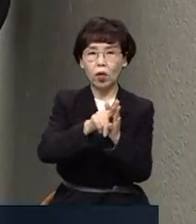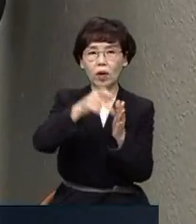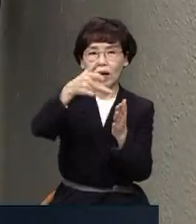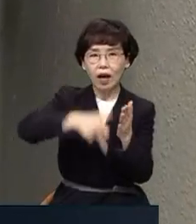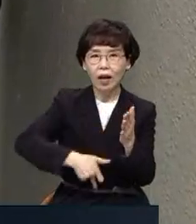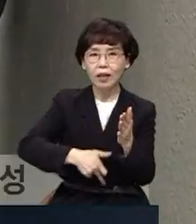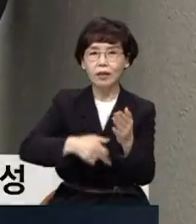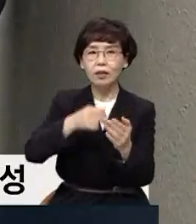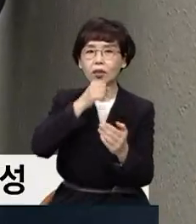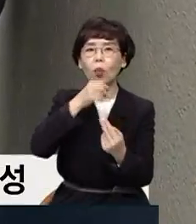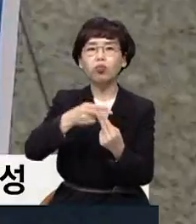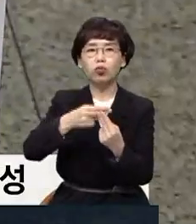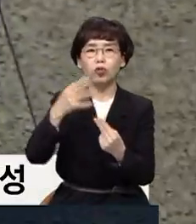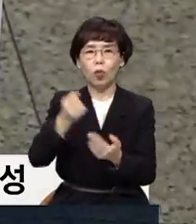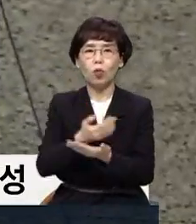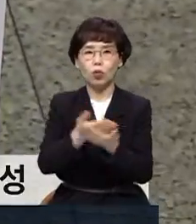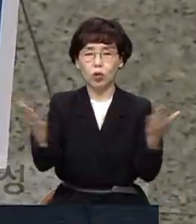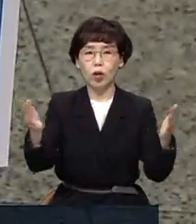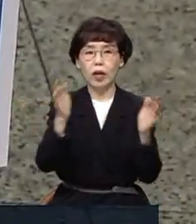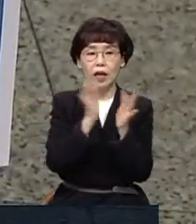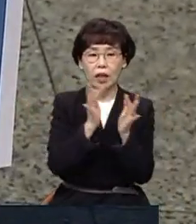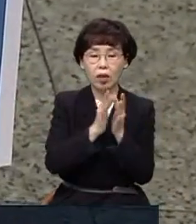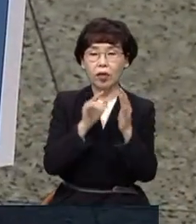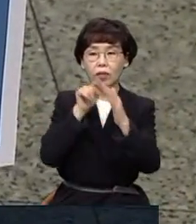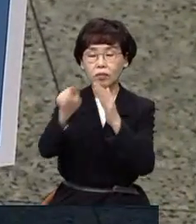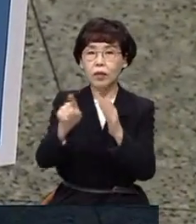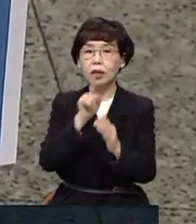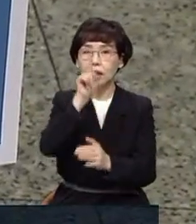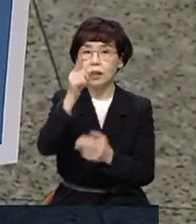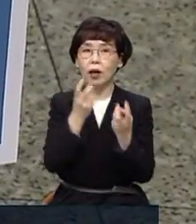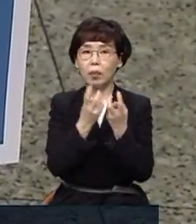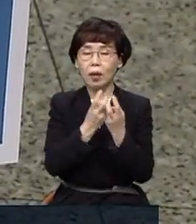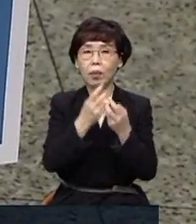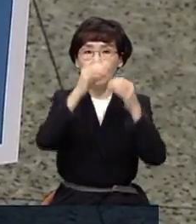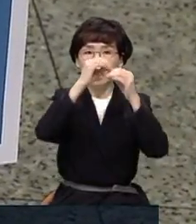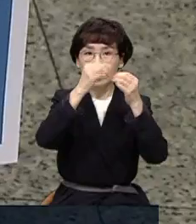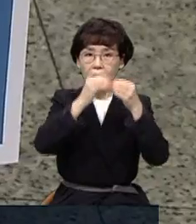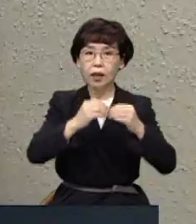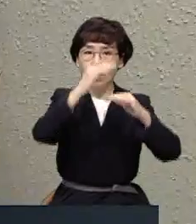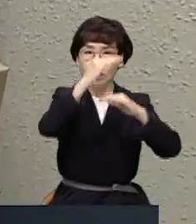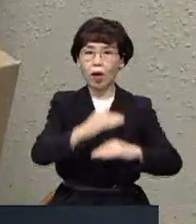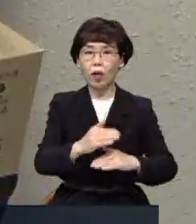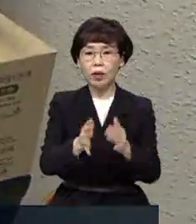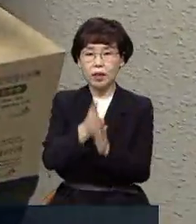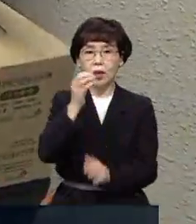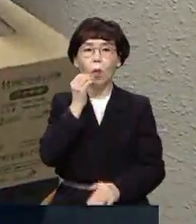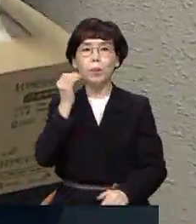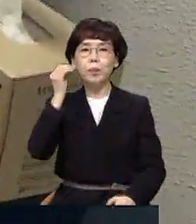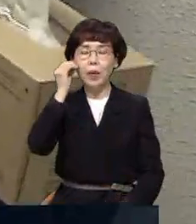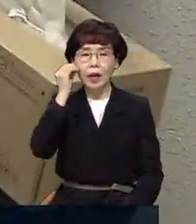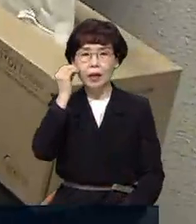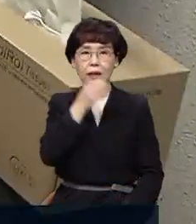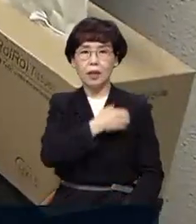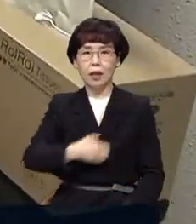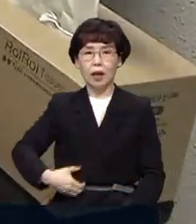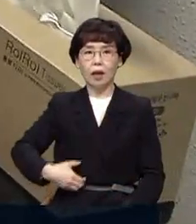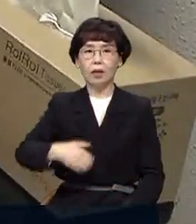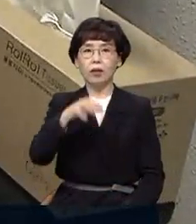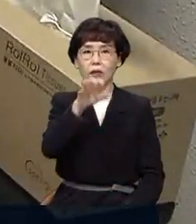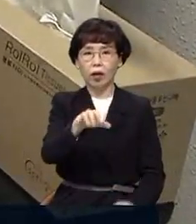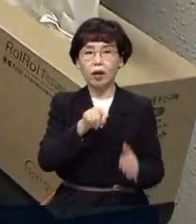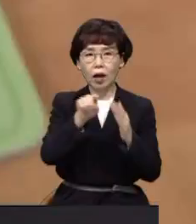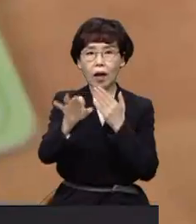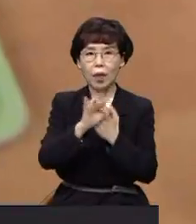지급합니다 온라인과 오프라인 생 창 방법 등 자세한 내용은 시 홈페이지 나 각 행정 복지 센터 를 통해